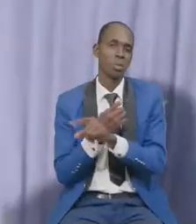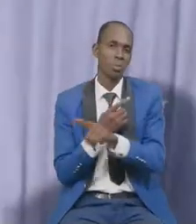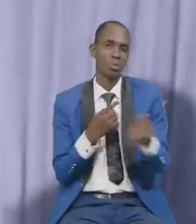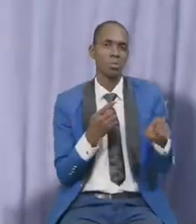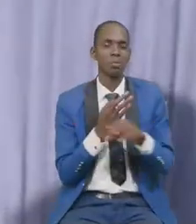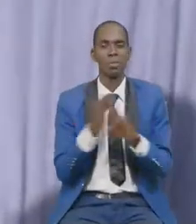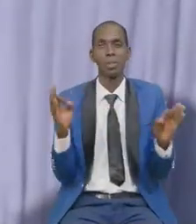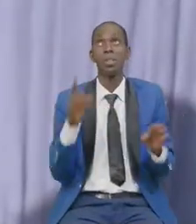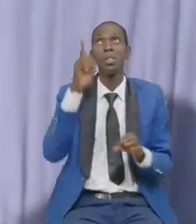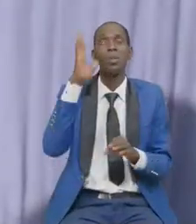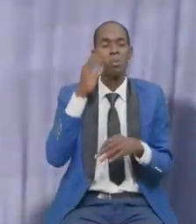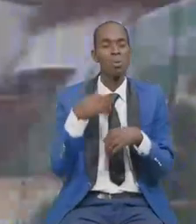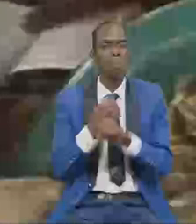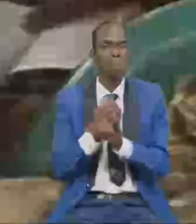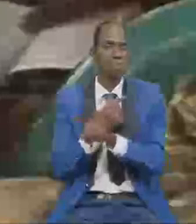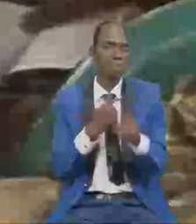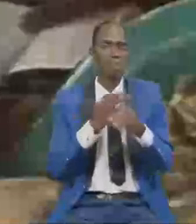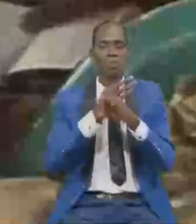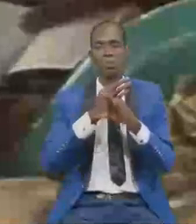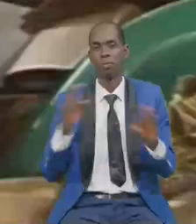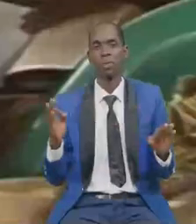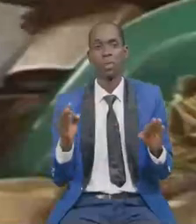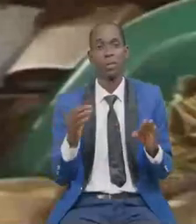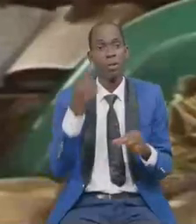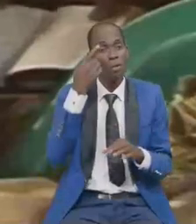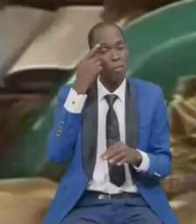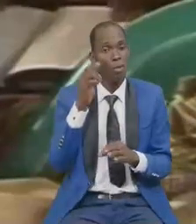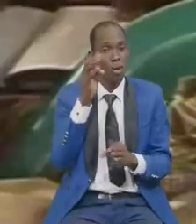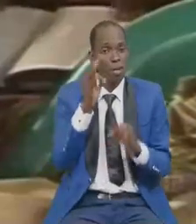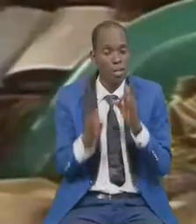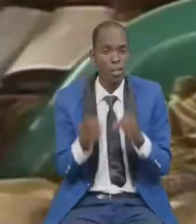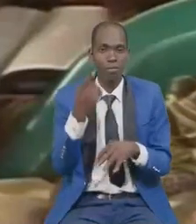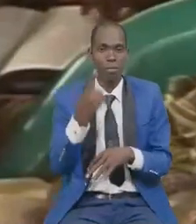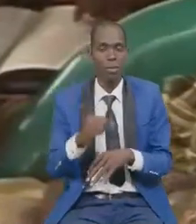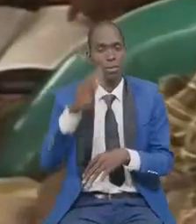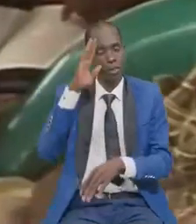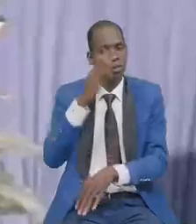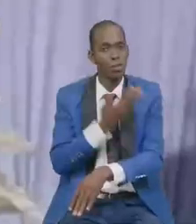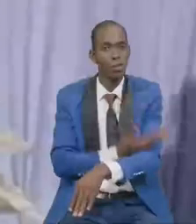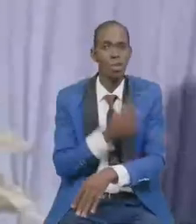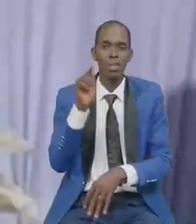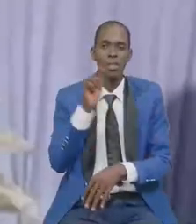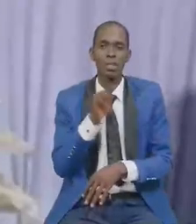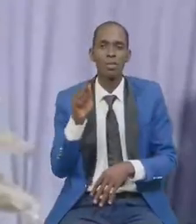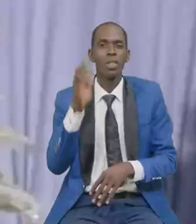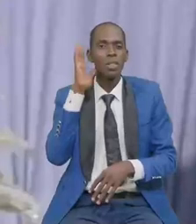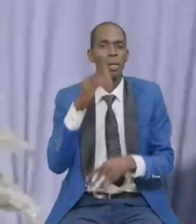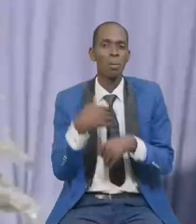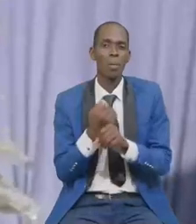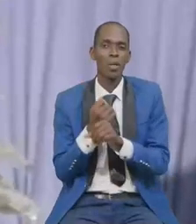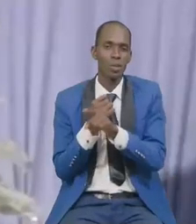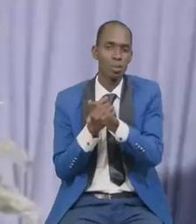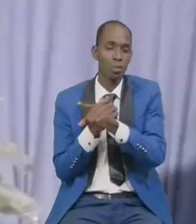t'affranchir. Si donc le Fils vous affranchit, vous serez